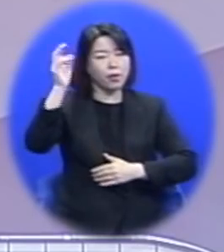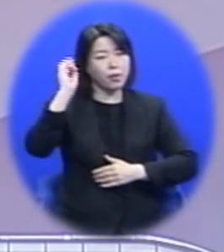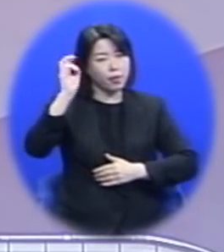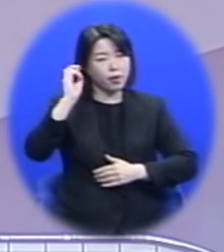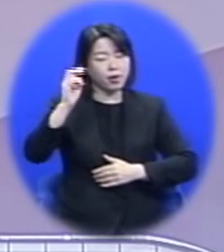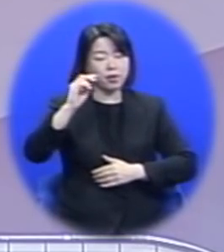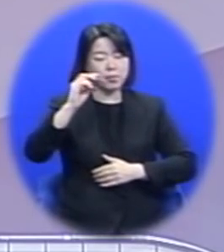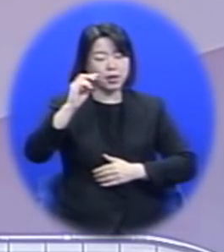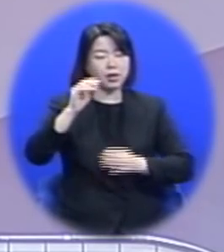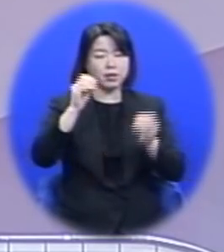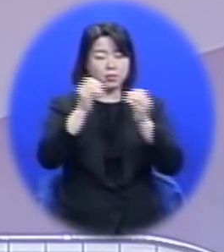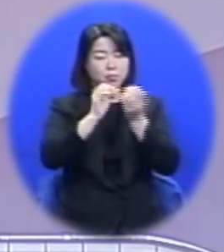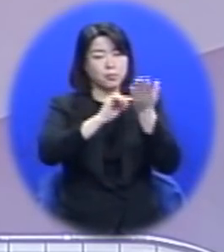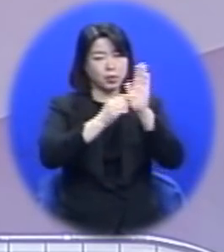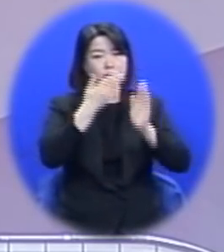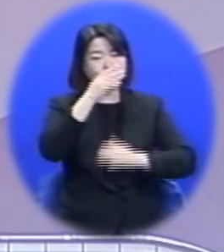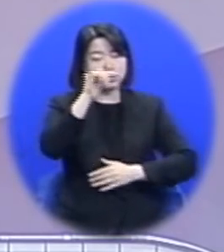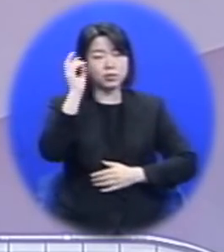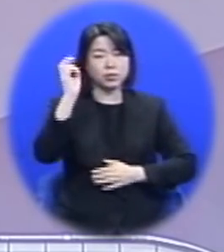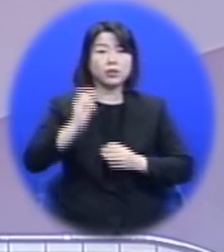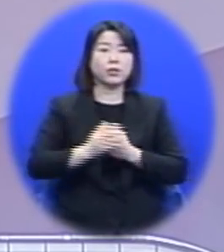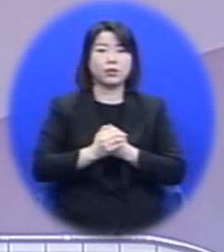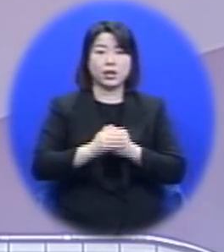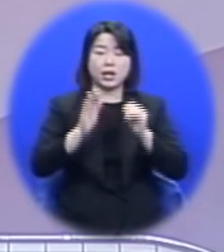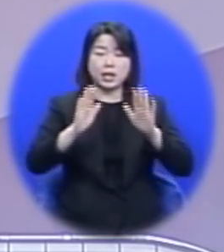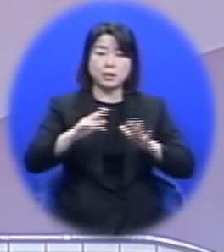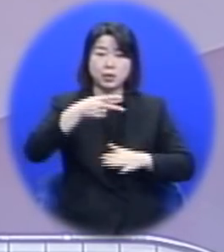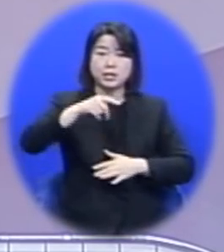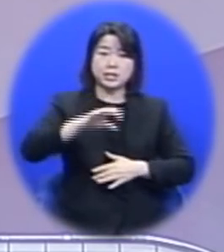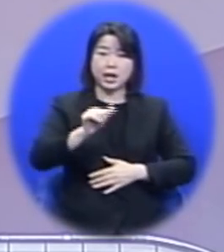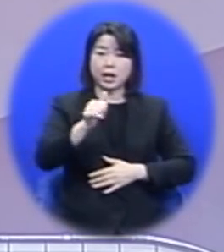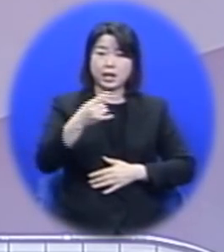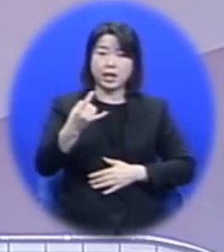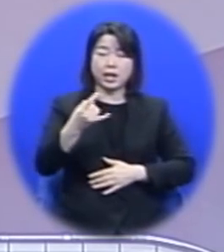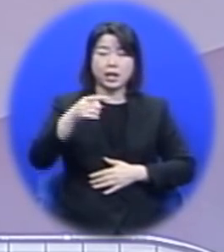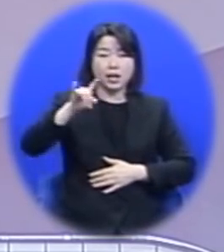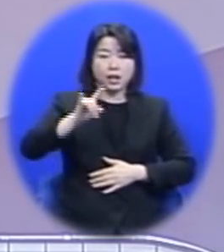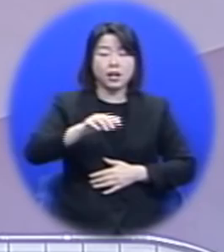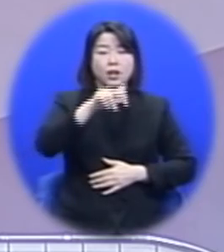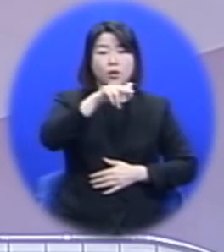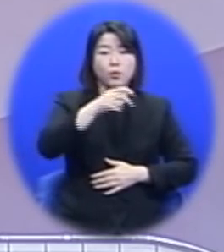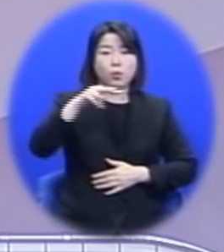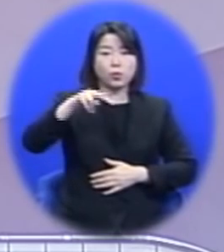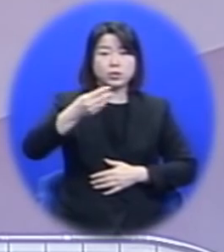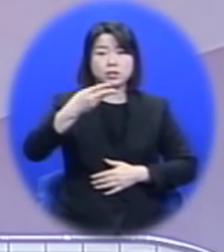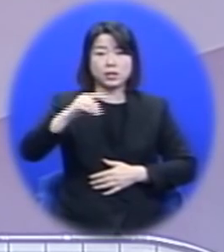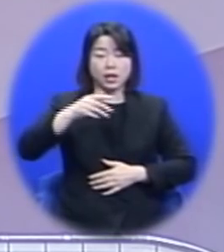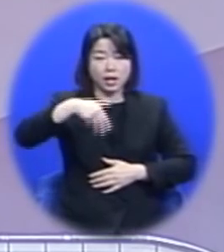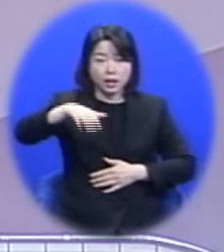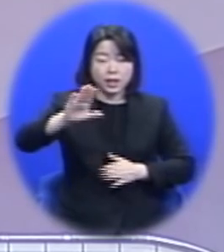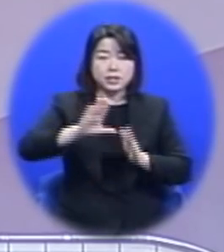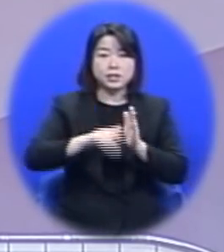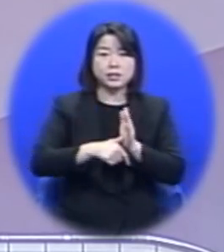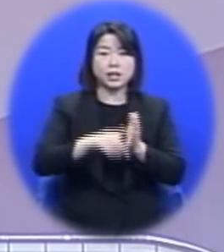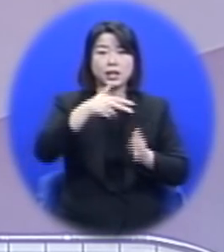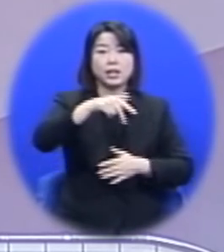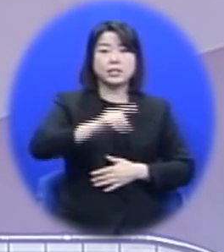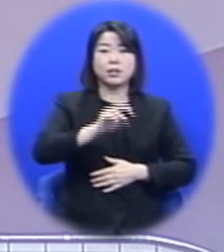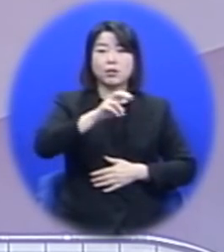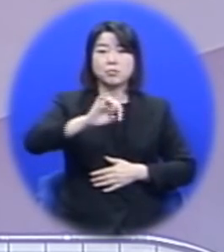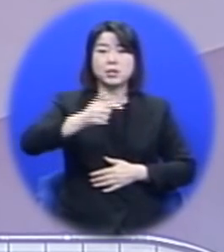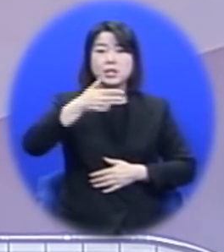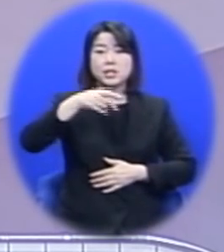그렇게 묘사하고 있습니다. 이번에 상해 코스타 갔더니 정민영 선교사님이 말씀을 전하시는